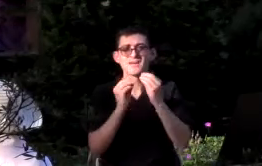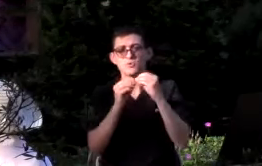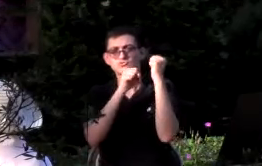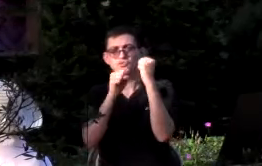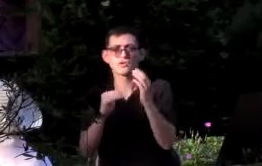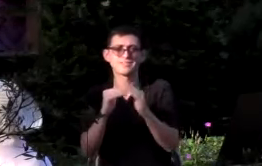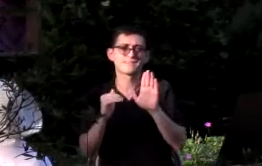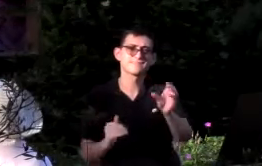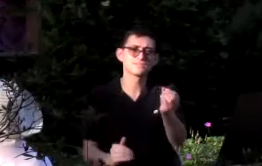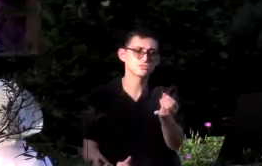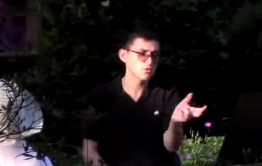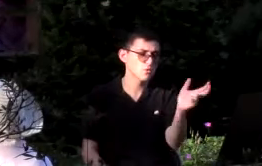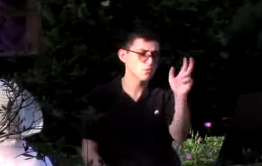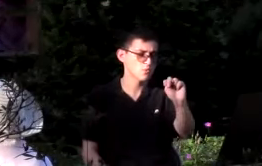אדוני,